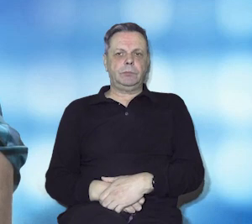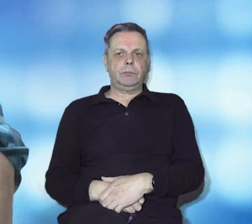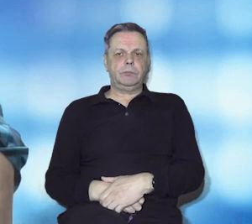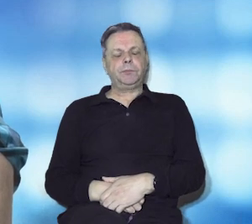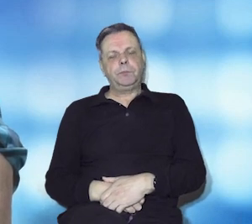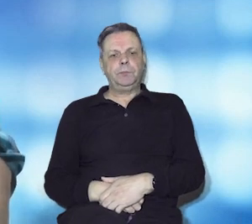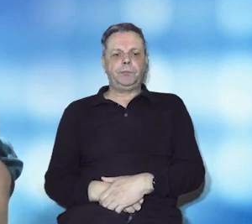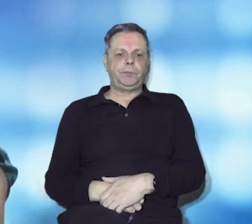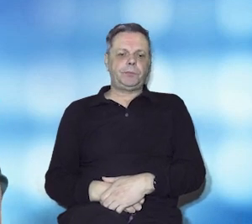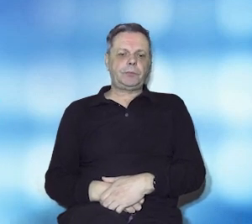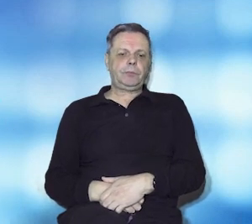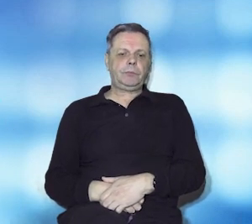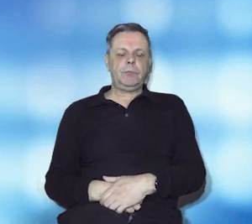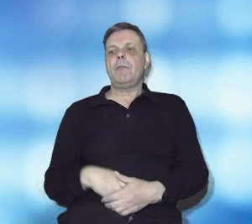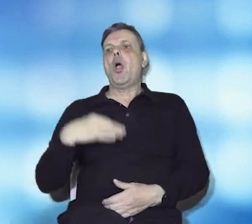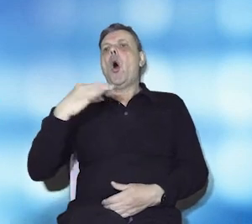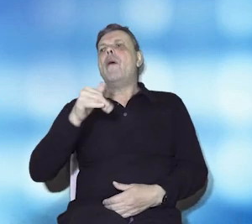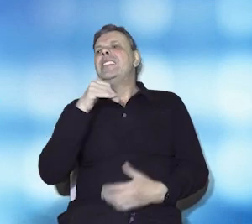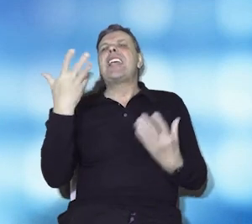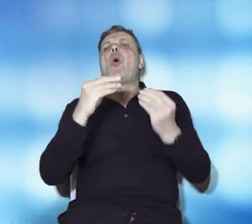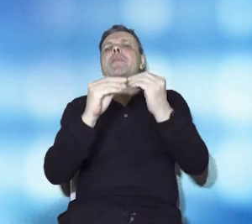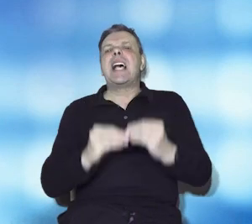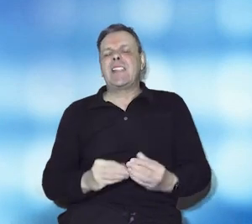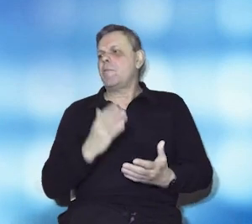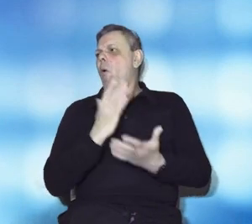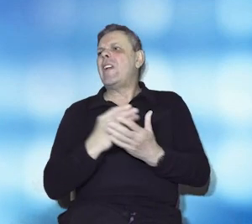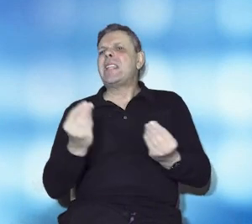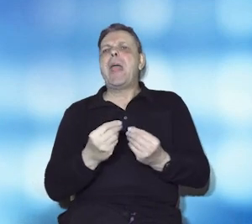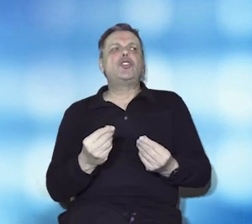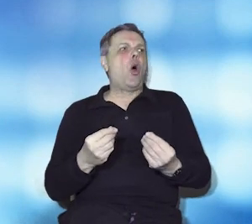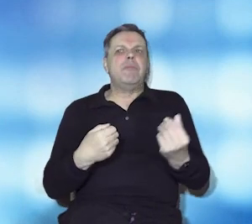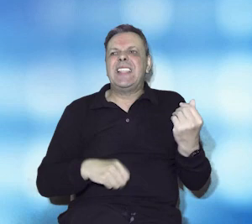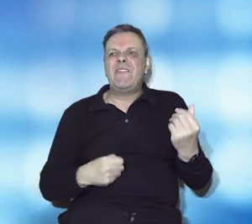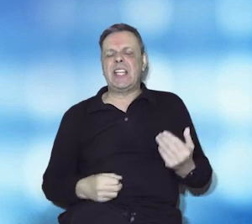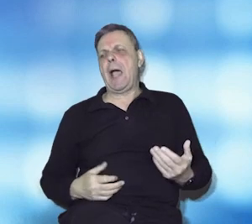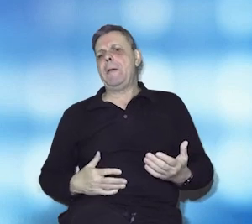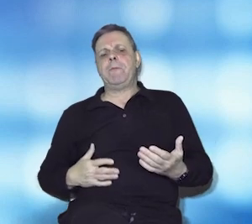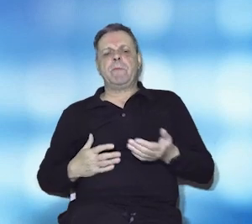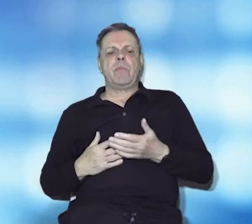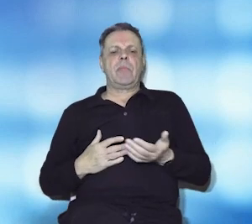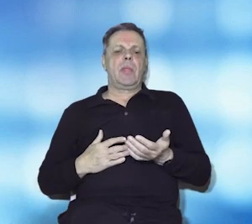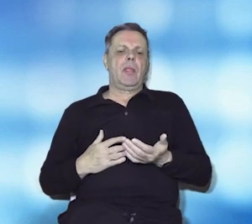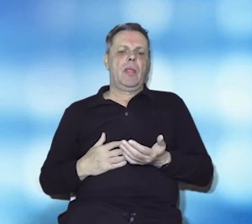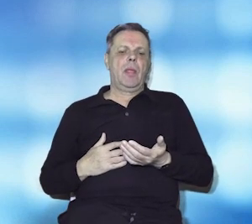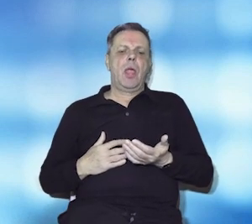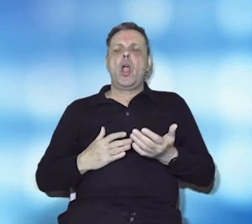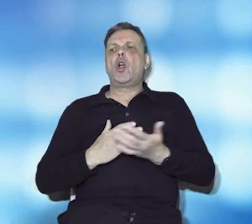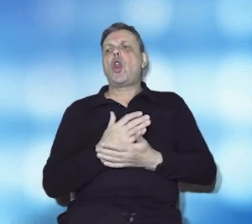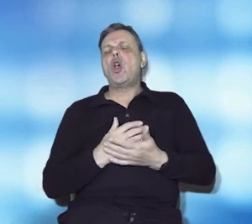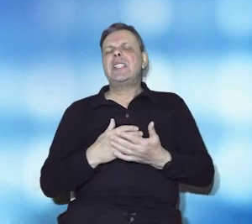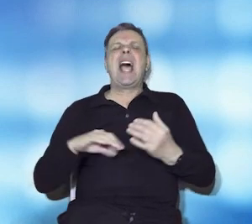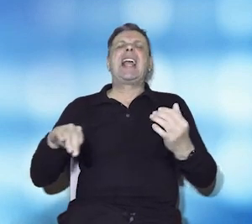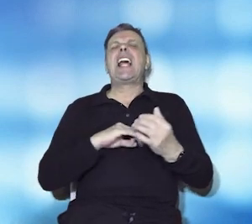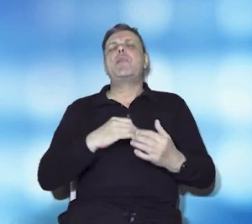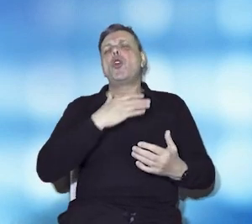bilo je, ovisi sa kojim sastavima, uvijek se nešto sviralo, mm-hmm. kroz ovo formalno glazbeno školovanje, tu